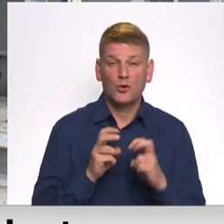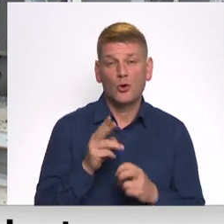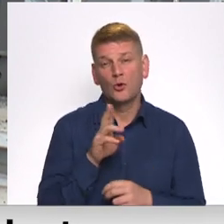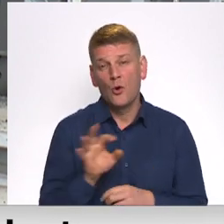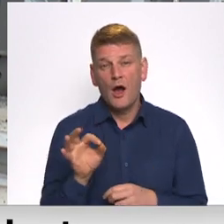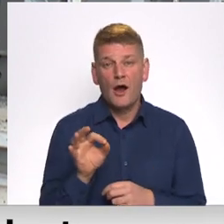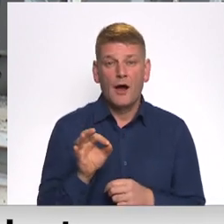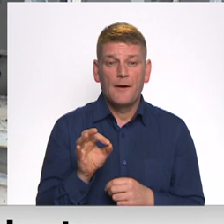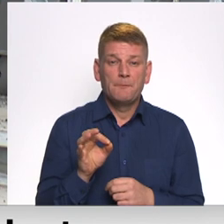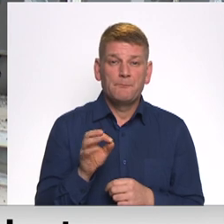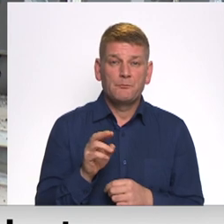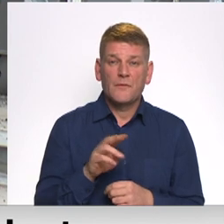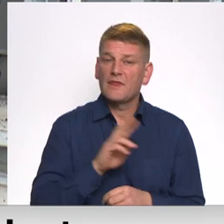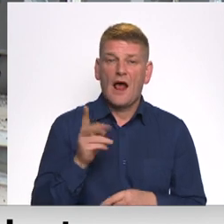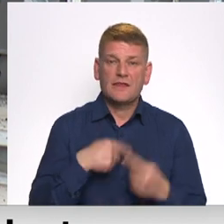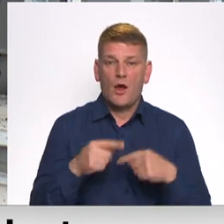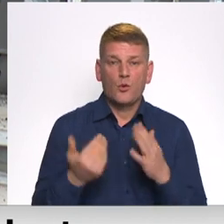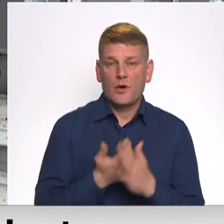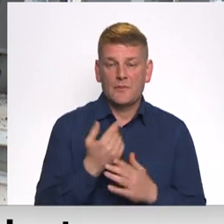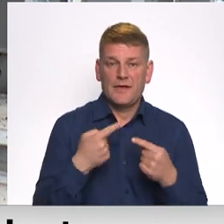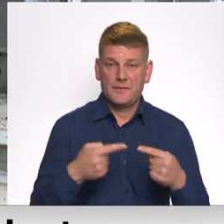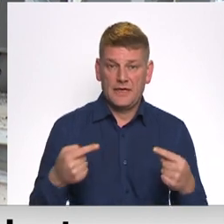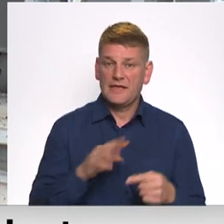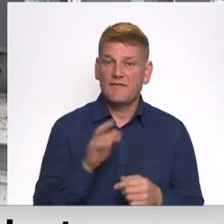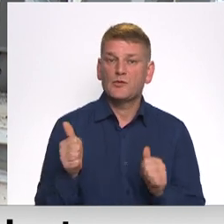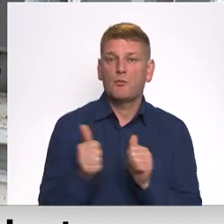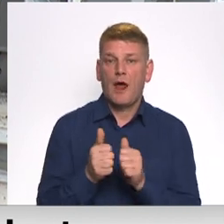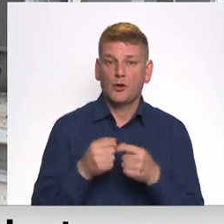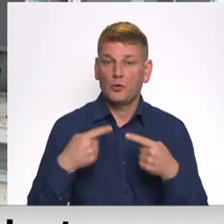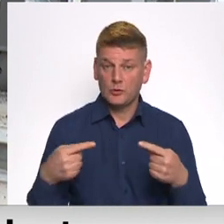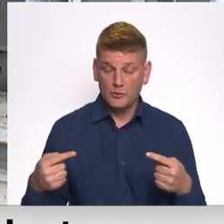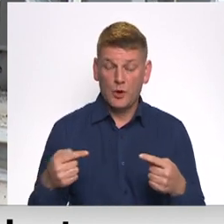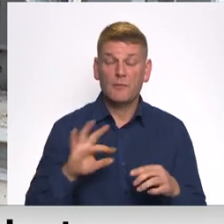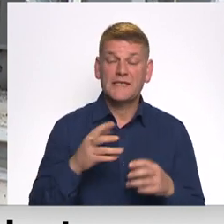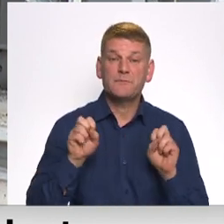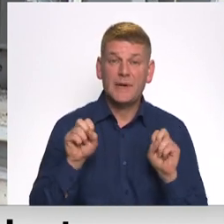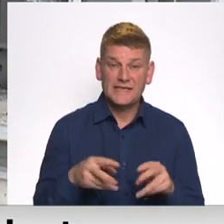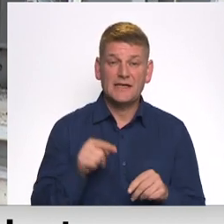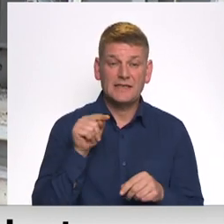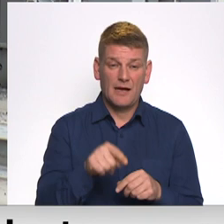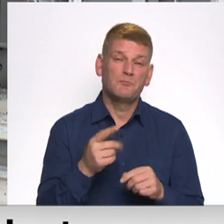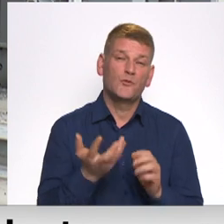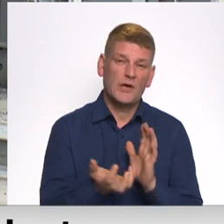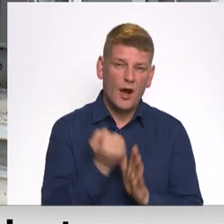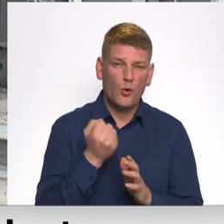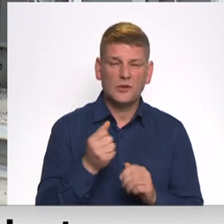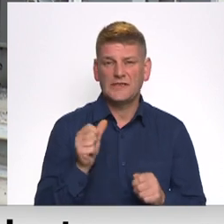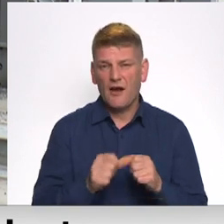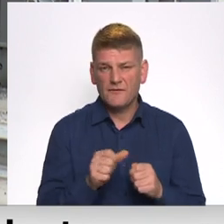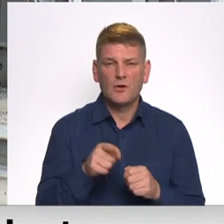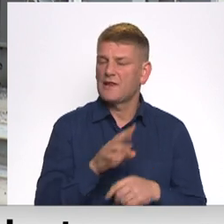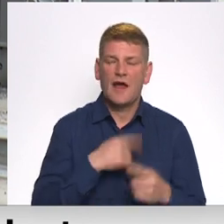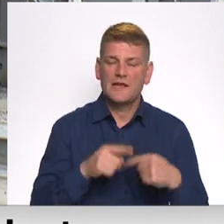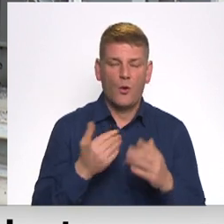no neatjaunojamiem resursiem. Nevis no blakus produktiem, bet speciāli tām tur iegūst naftu un tā